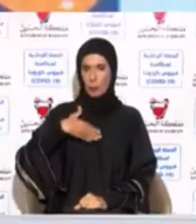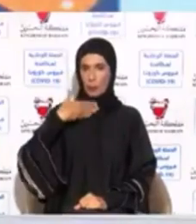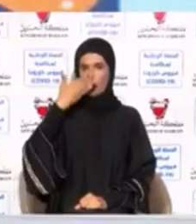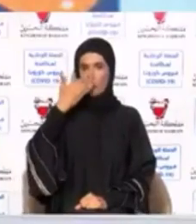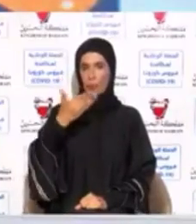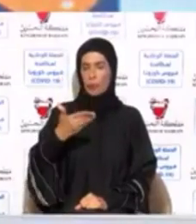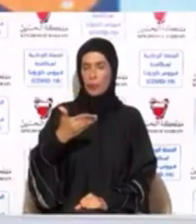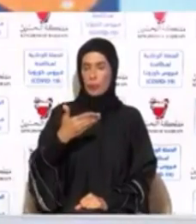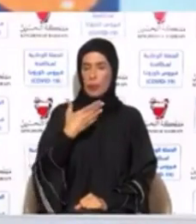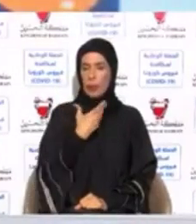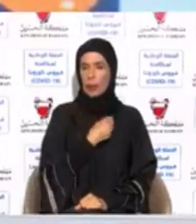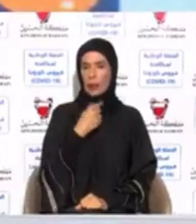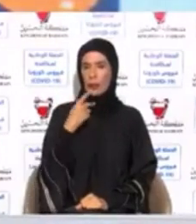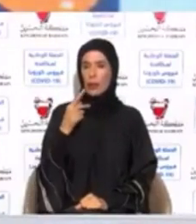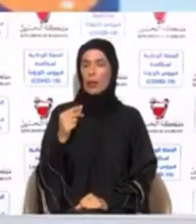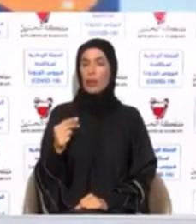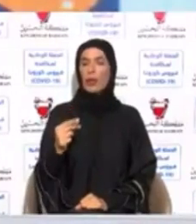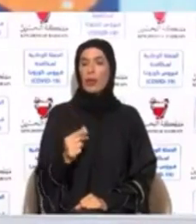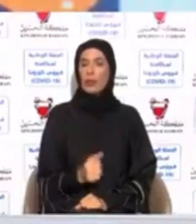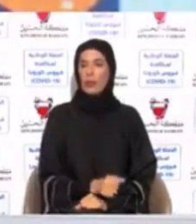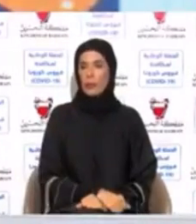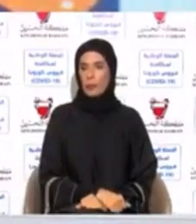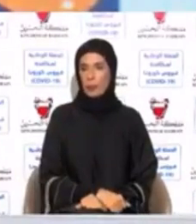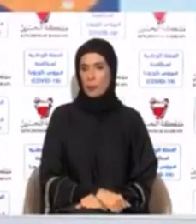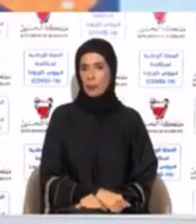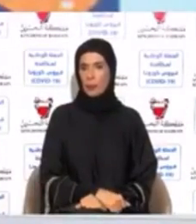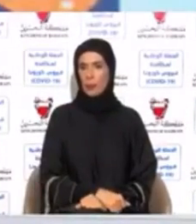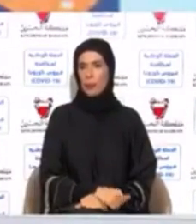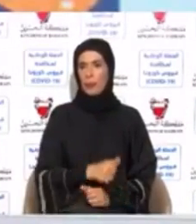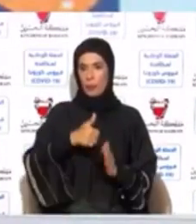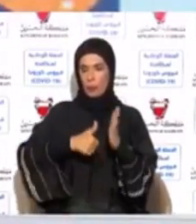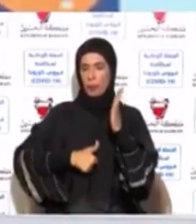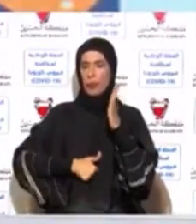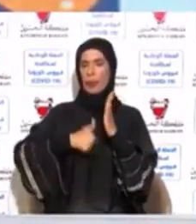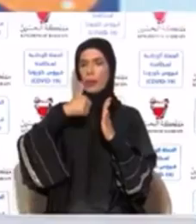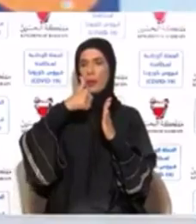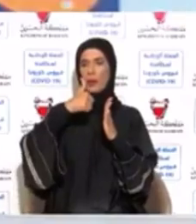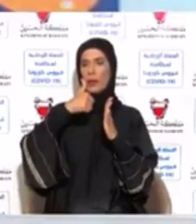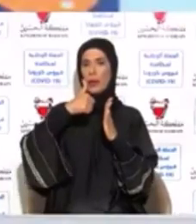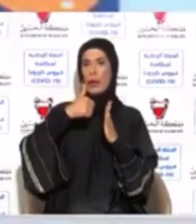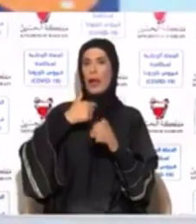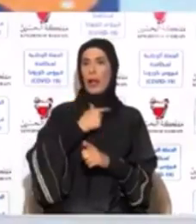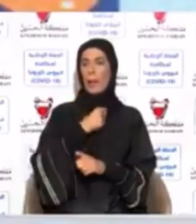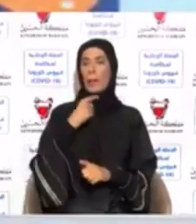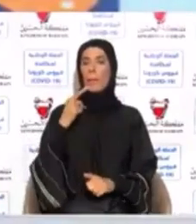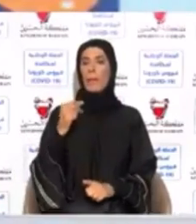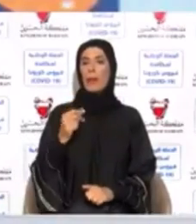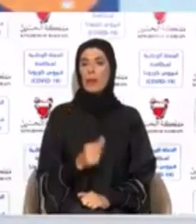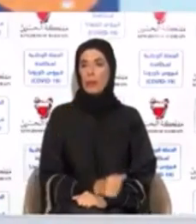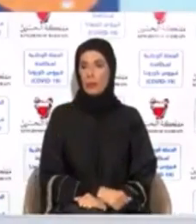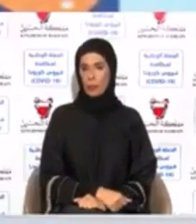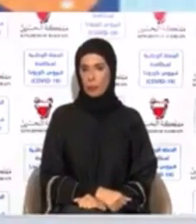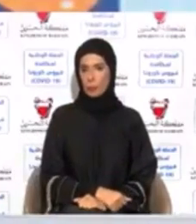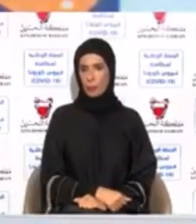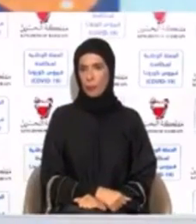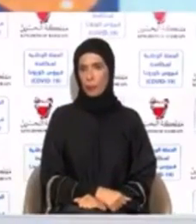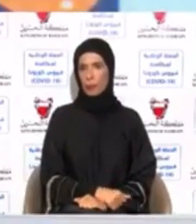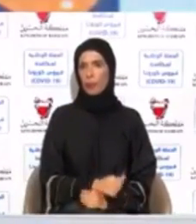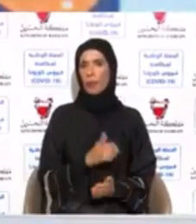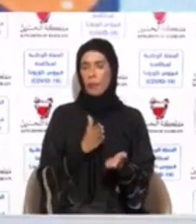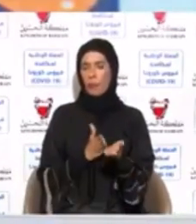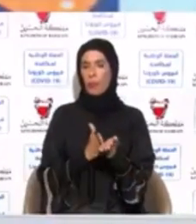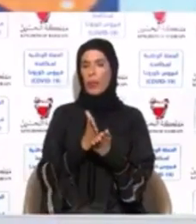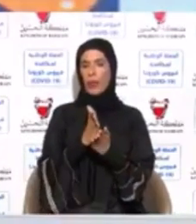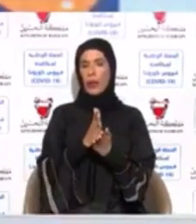جميع اللقاحات الموجودة أي كانت أن نفوز بهذه اللقاحات، لأن هي فعلا السبيل